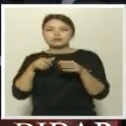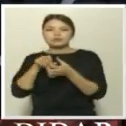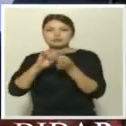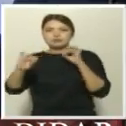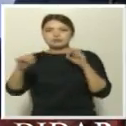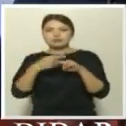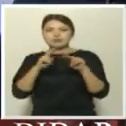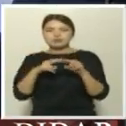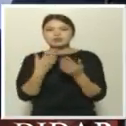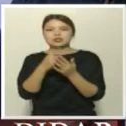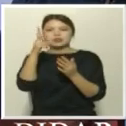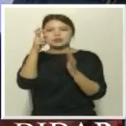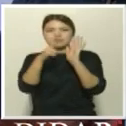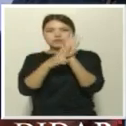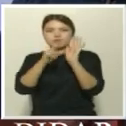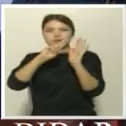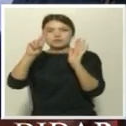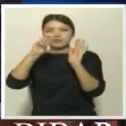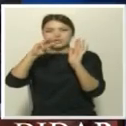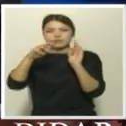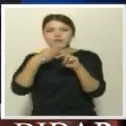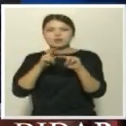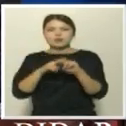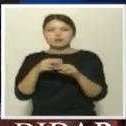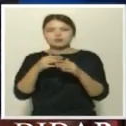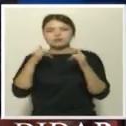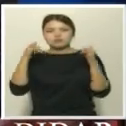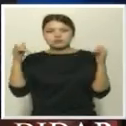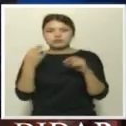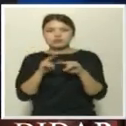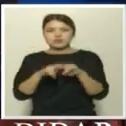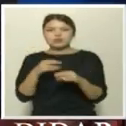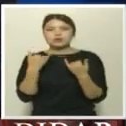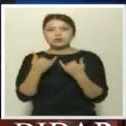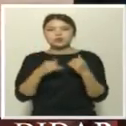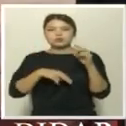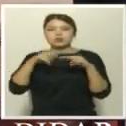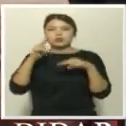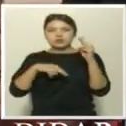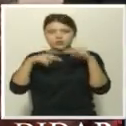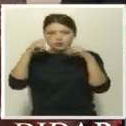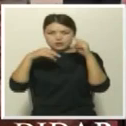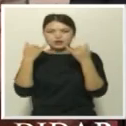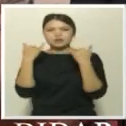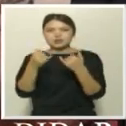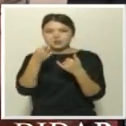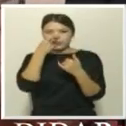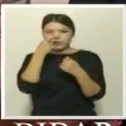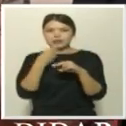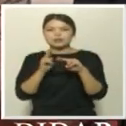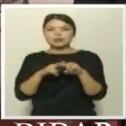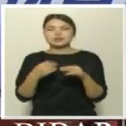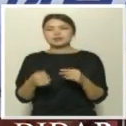километров. Пропускная способность 6 миллиардов кубометров в год. Согласно графику производства работ, завершение строительства и ввод в